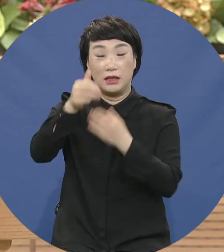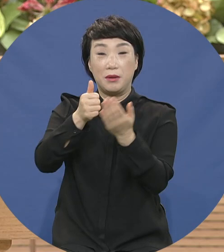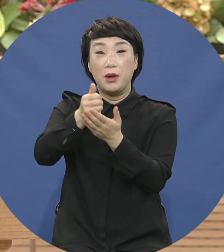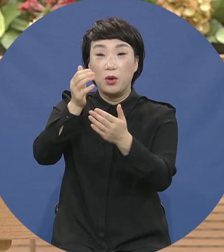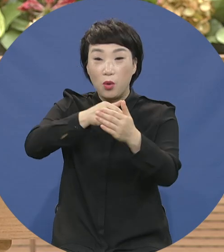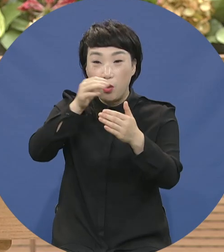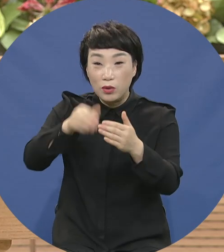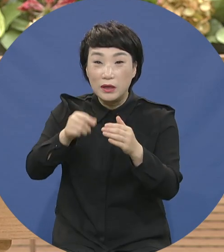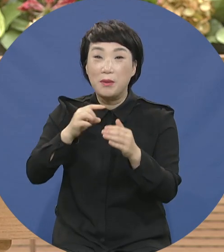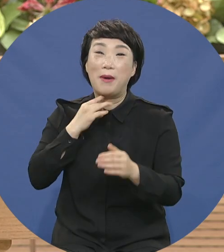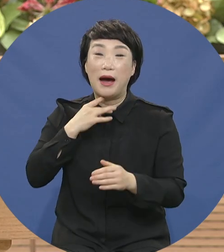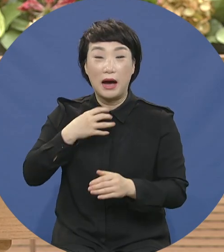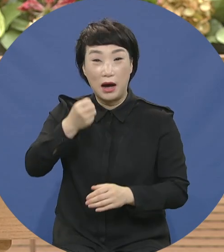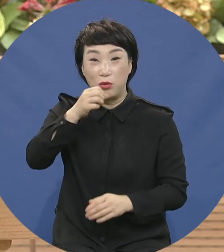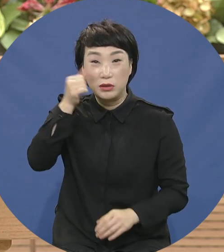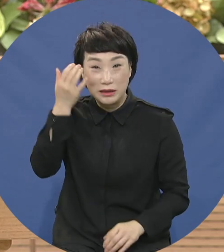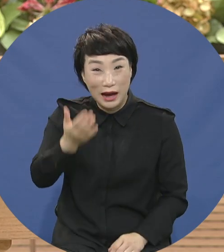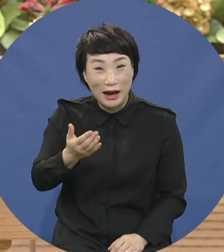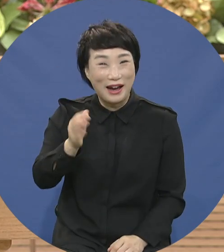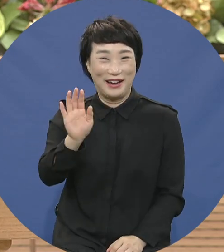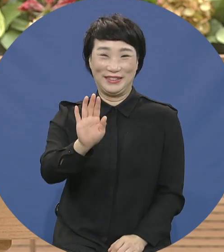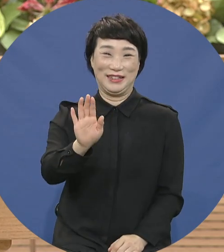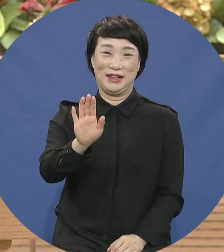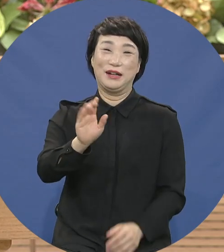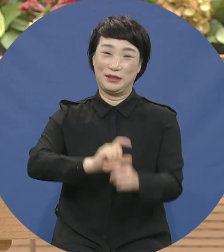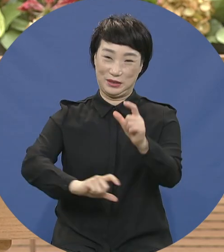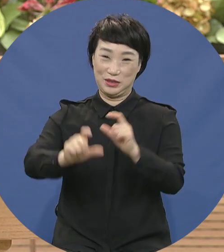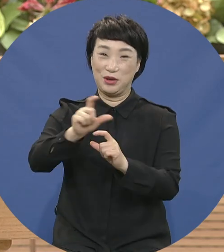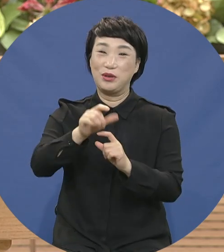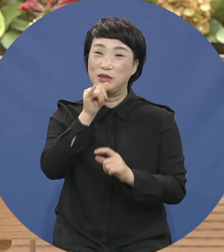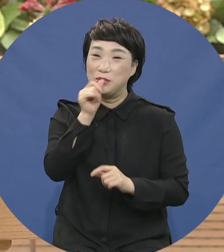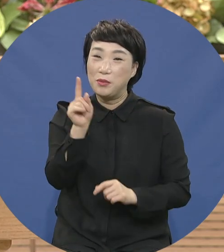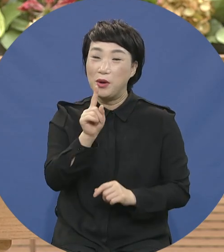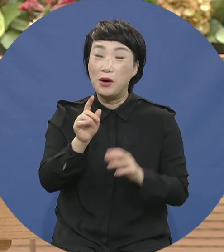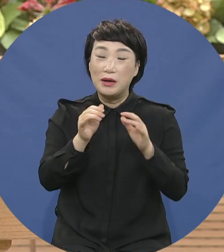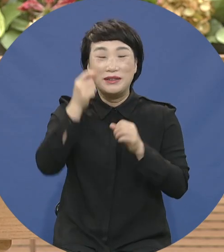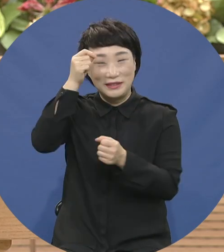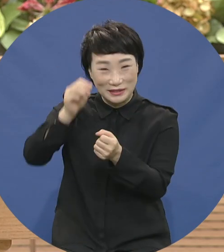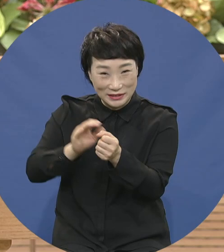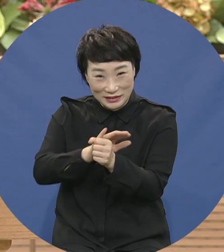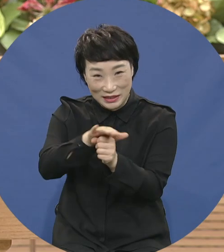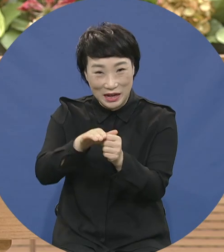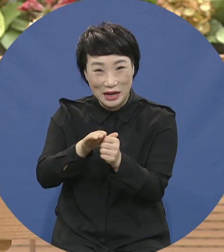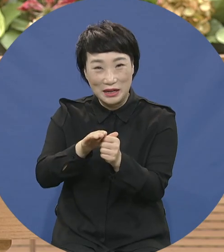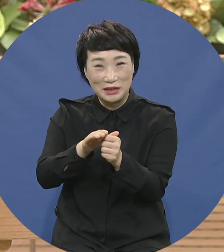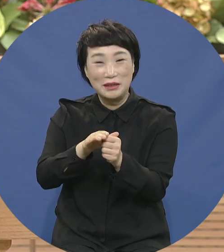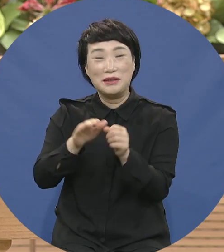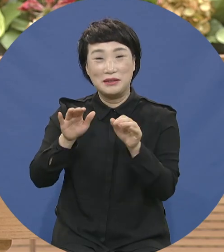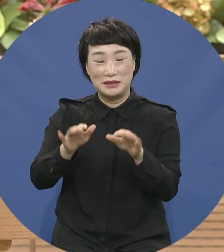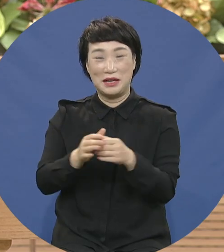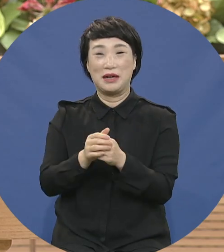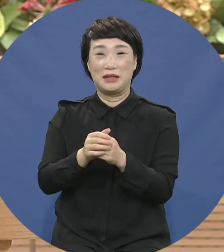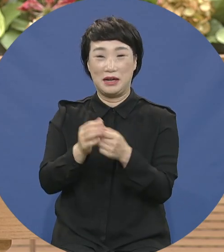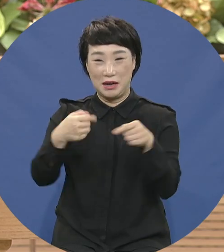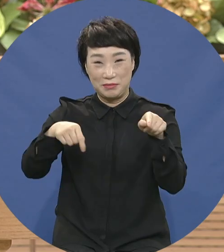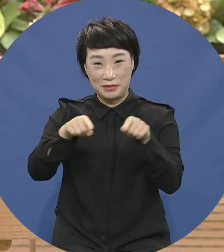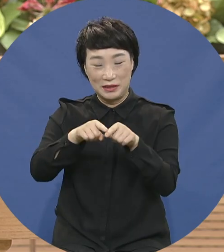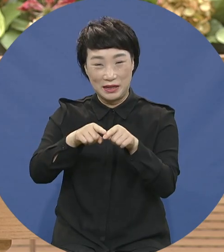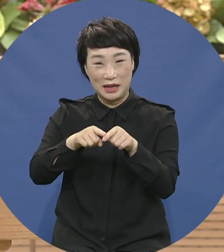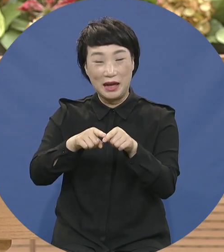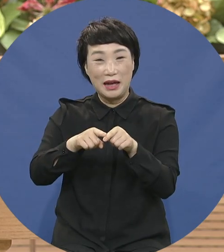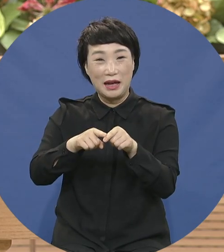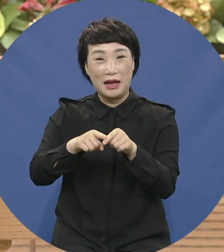하나님은 공의만 가지고 있는 것이 아니라 인자하심과 자비하심도